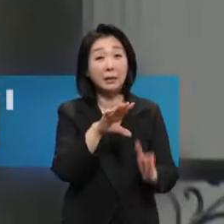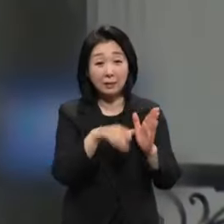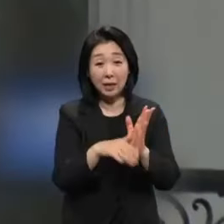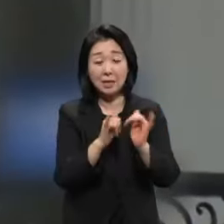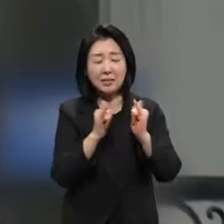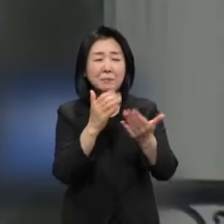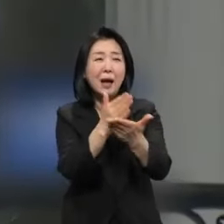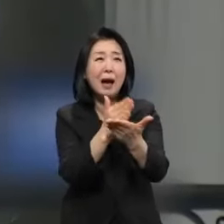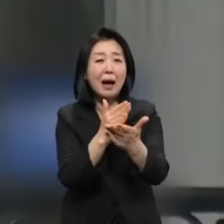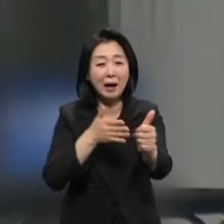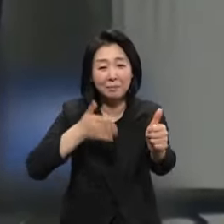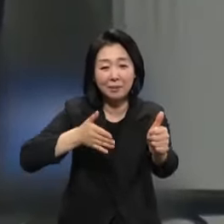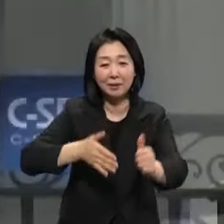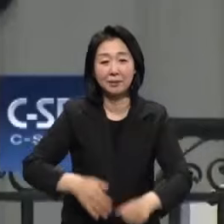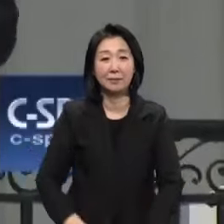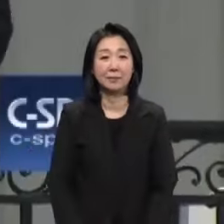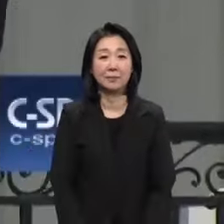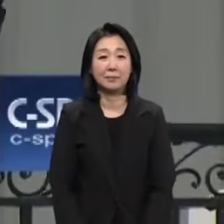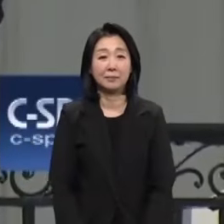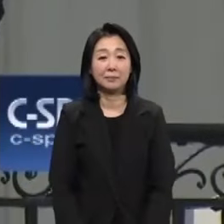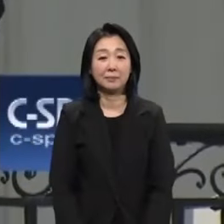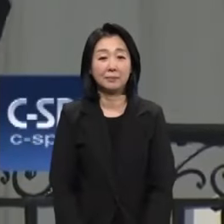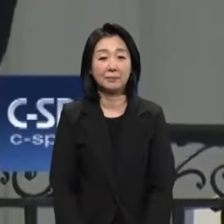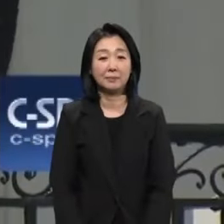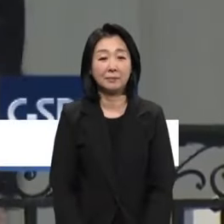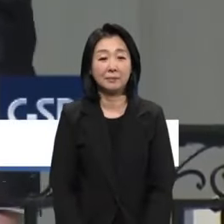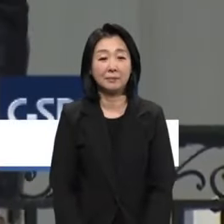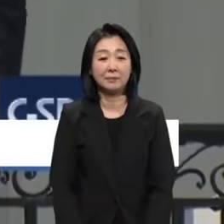대중들이 말리기도 했습니다.